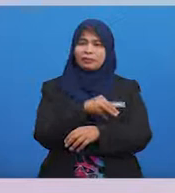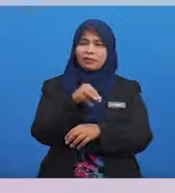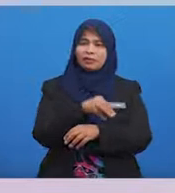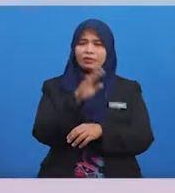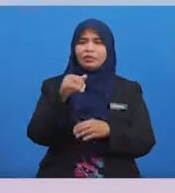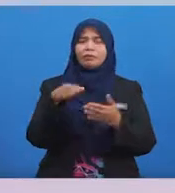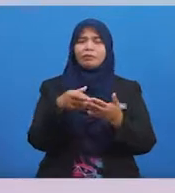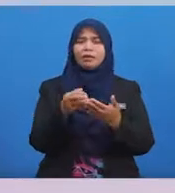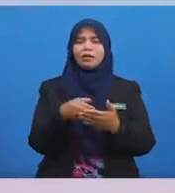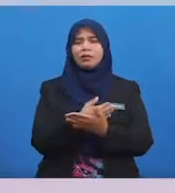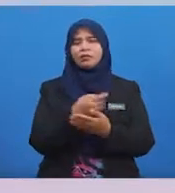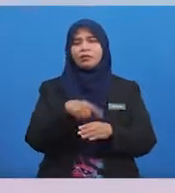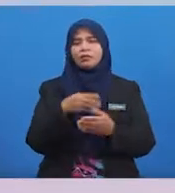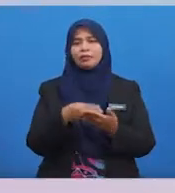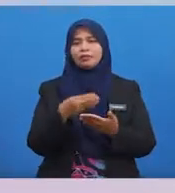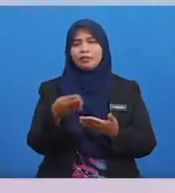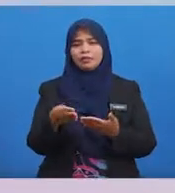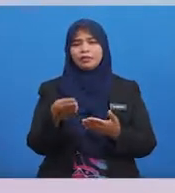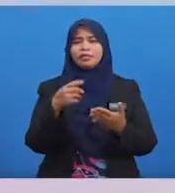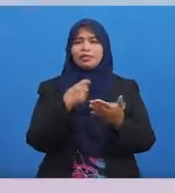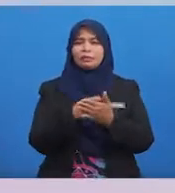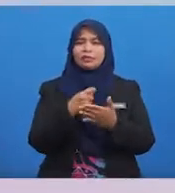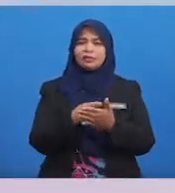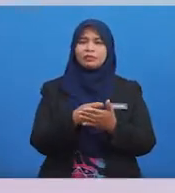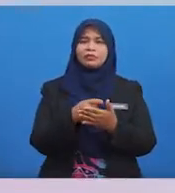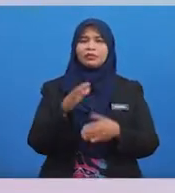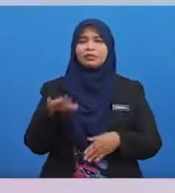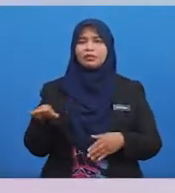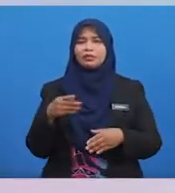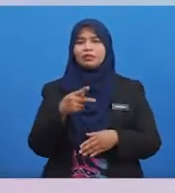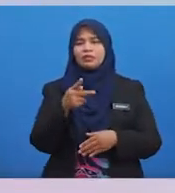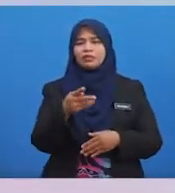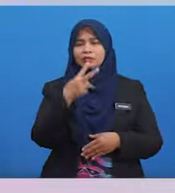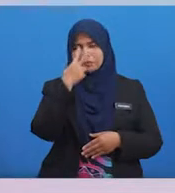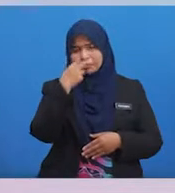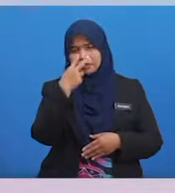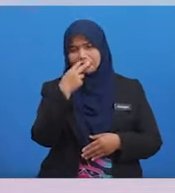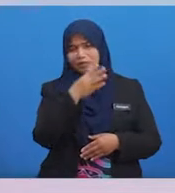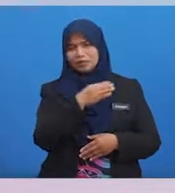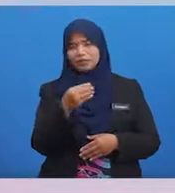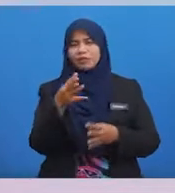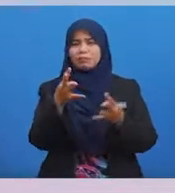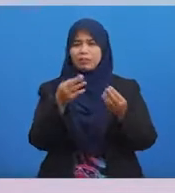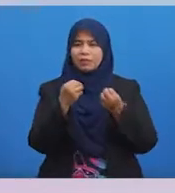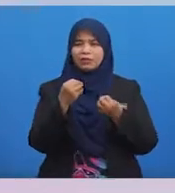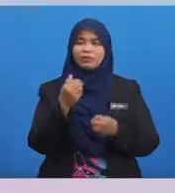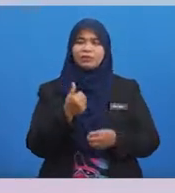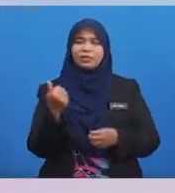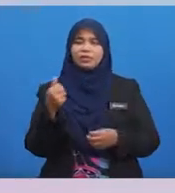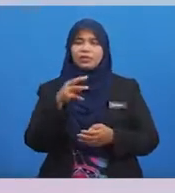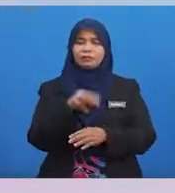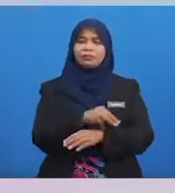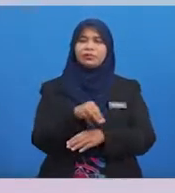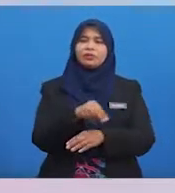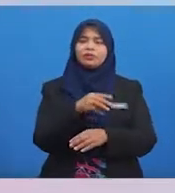baru dibeli tiba-tiba Adik kamu menangis dan hendak Anda biodik